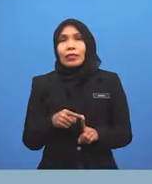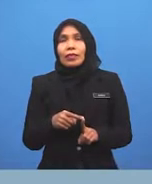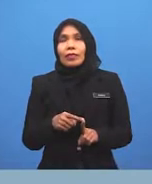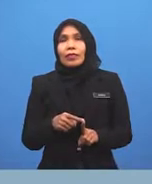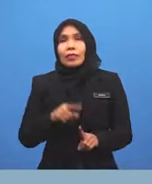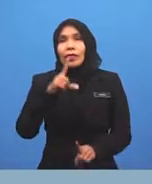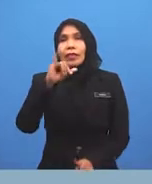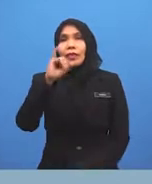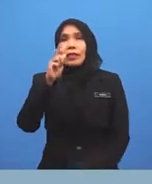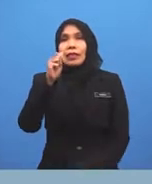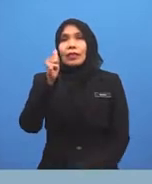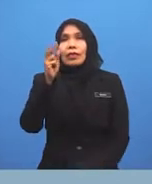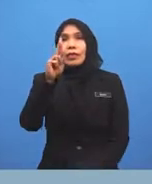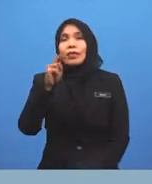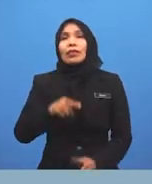litar luar.